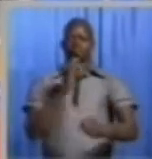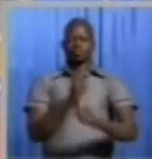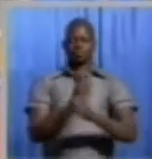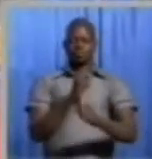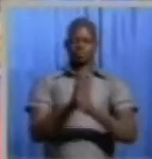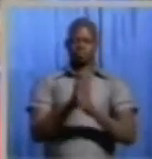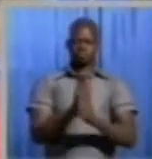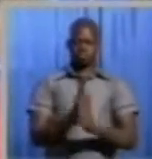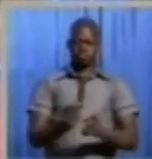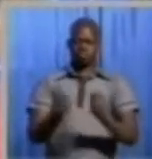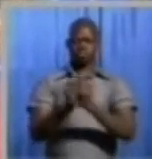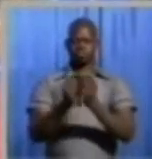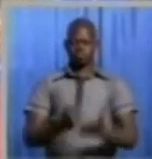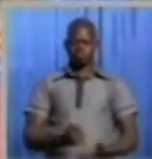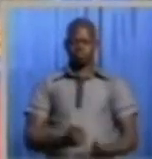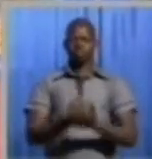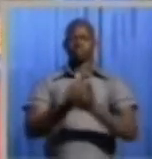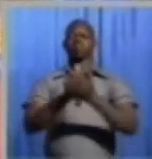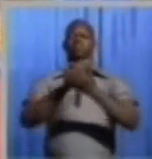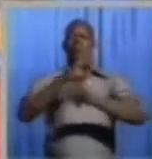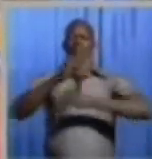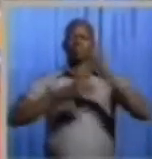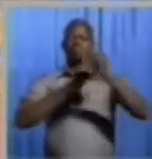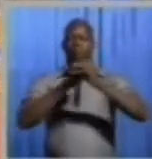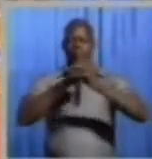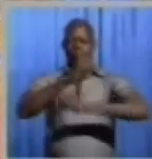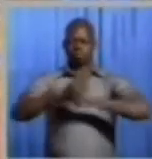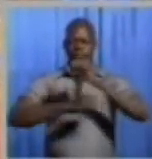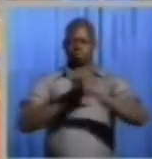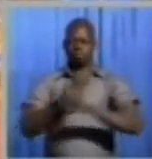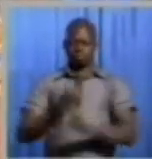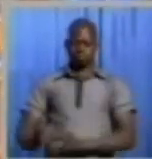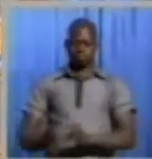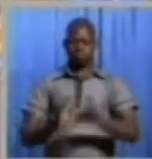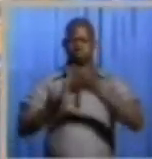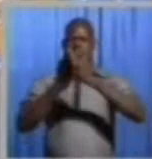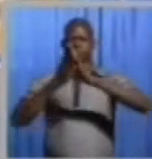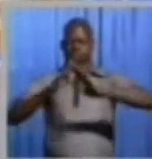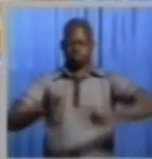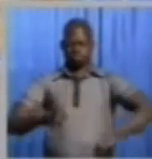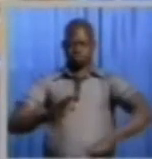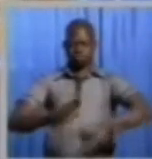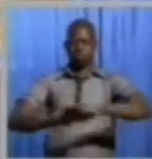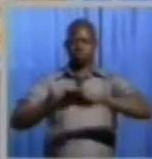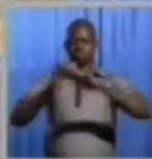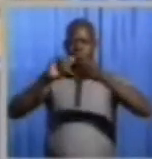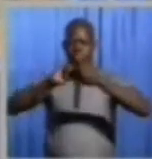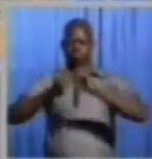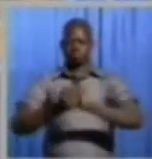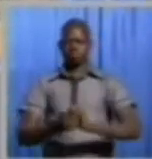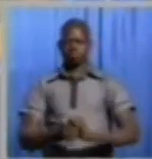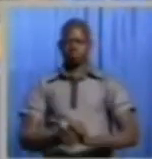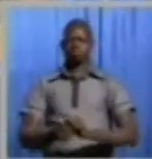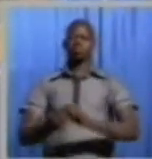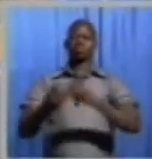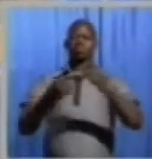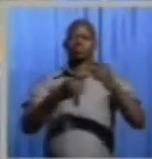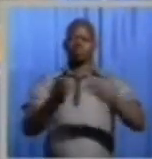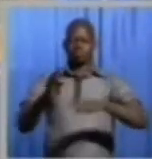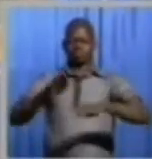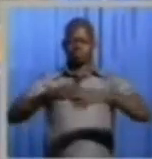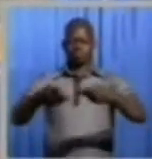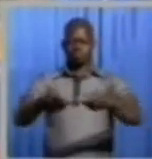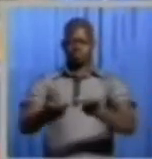L'opérationnalisation avec l'appui de la communauté internationale, des mécanismes de veille, de prévention des conflits et d'interposition établis à cette